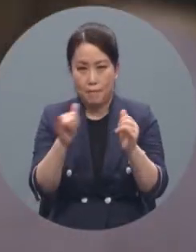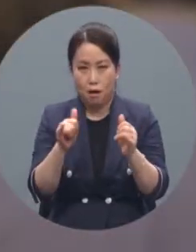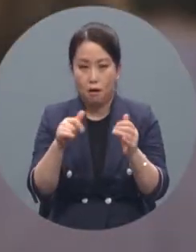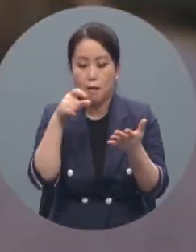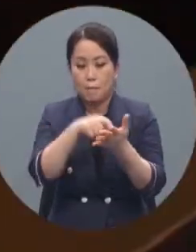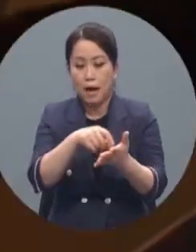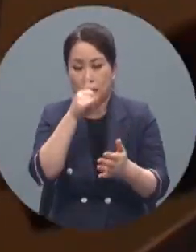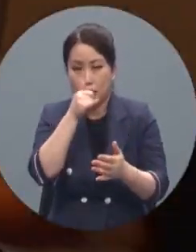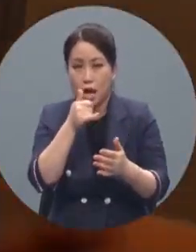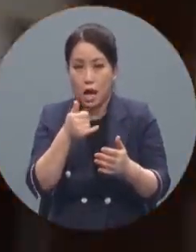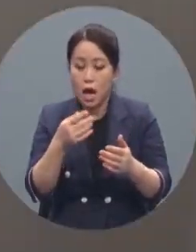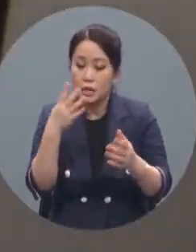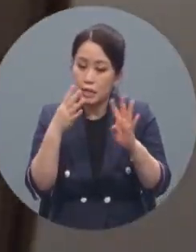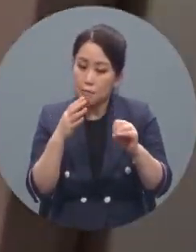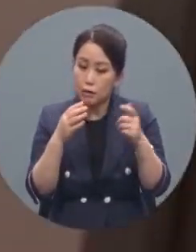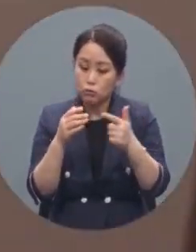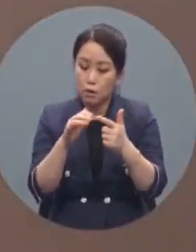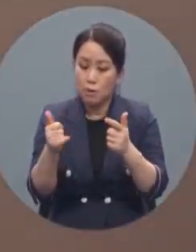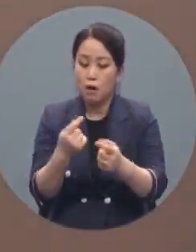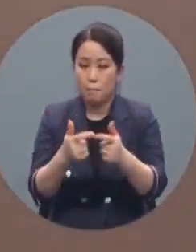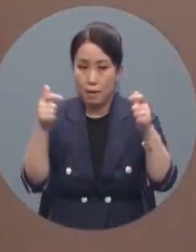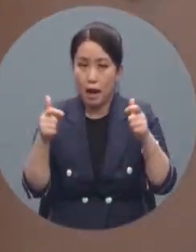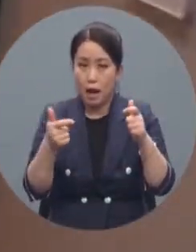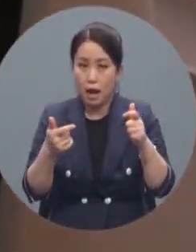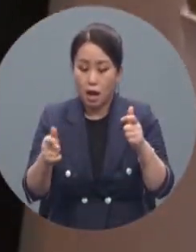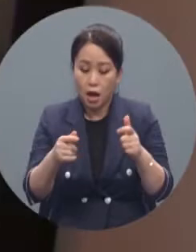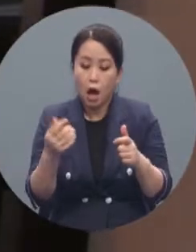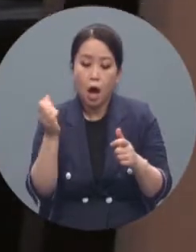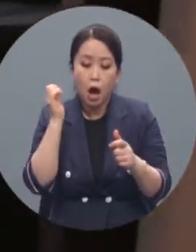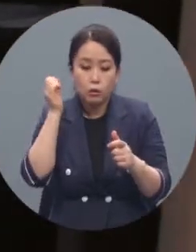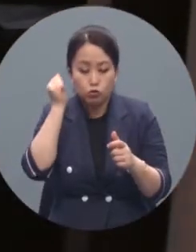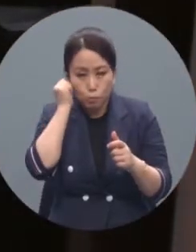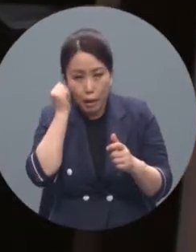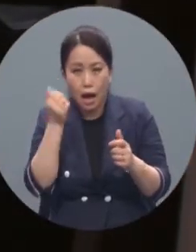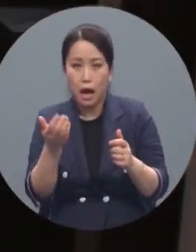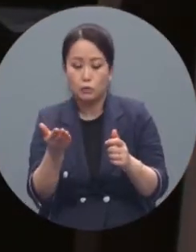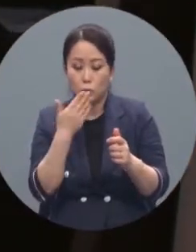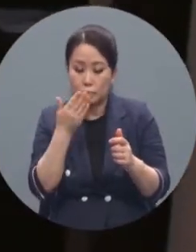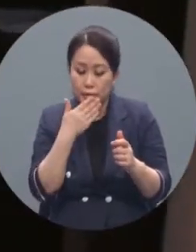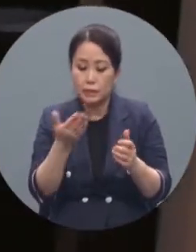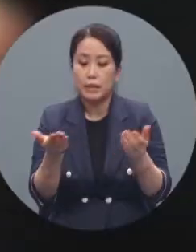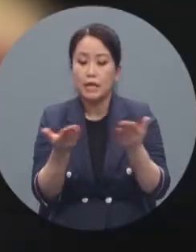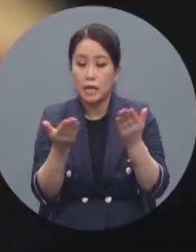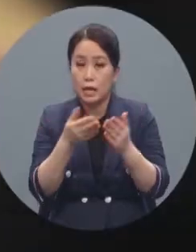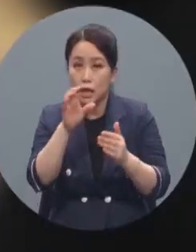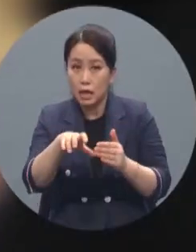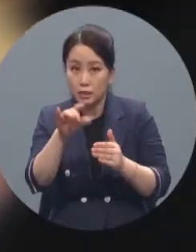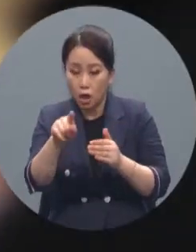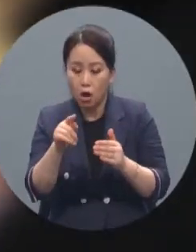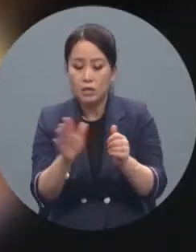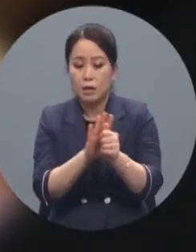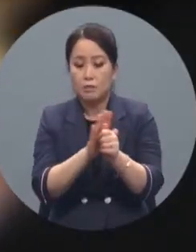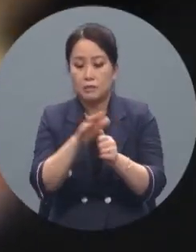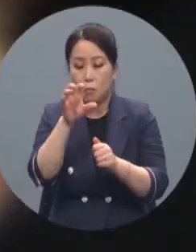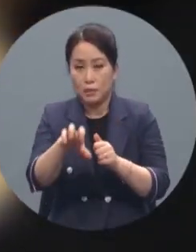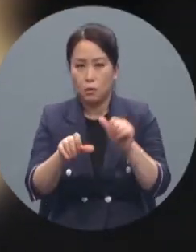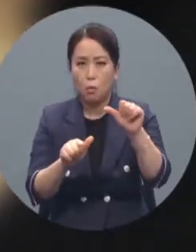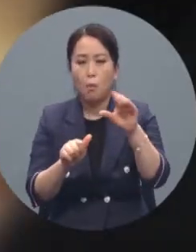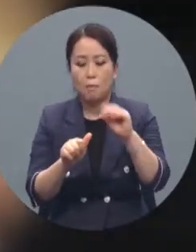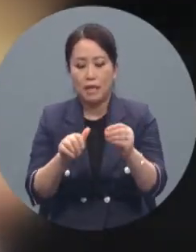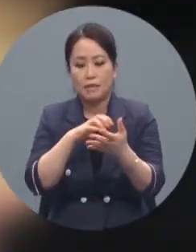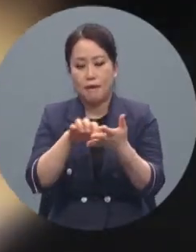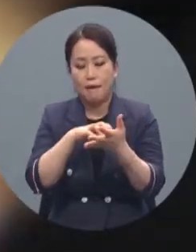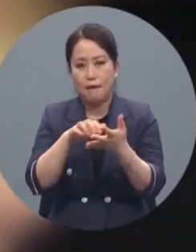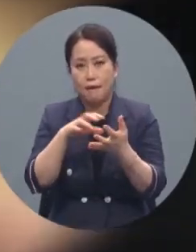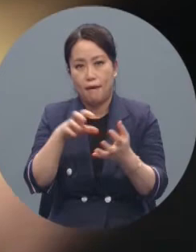겁니다. 도소매 숙박 음식점 업과 사업계인 공공서비스 부문에서 5만 개 이상의 일자리가